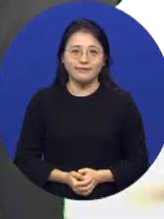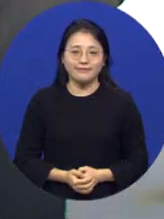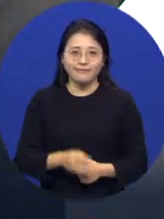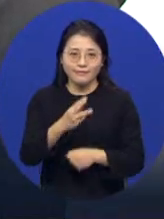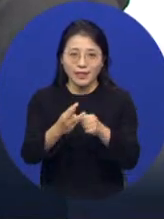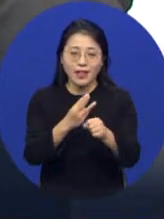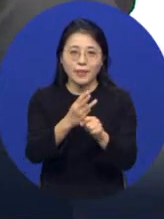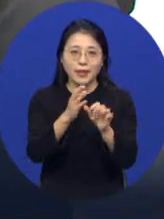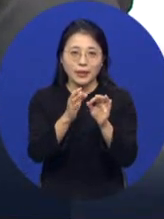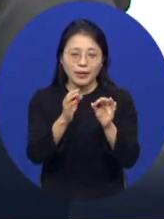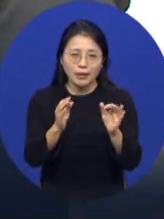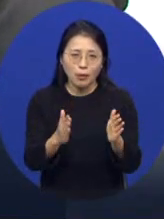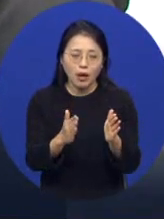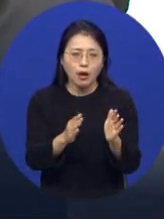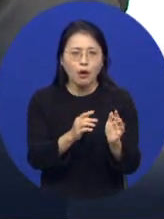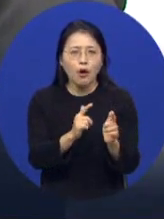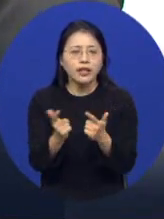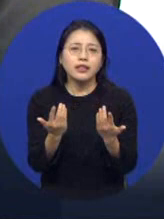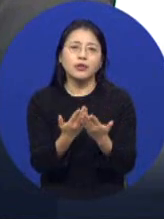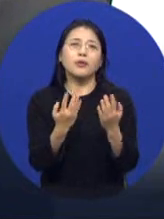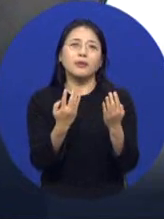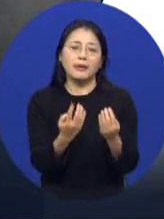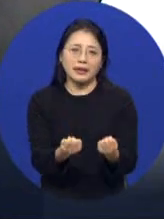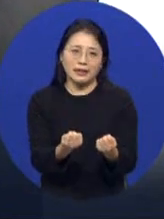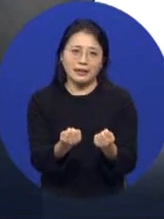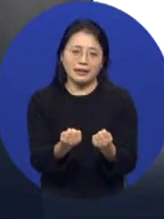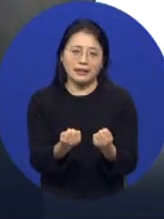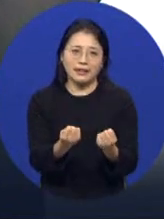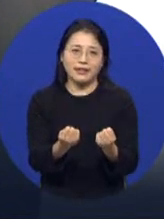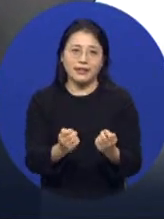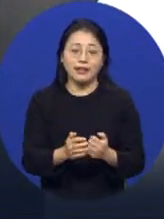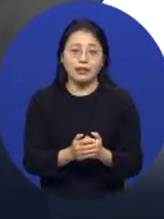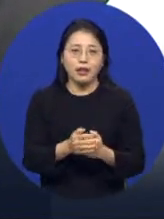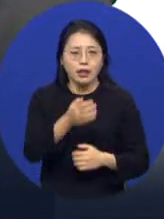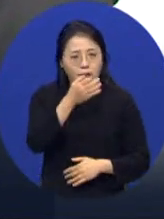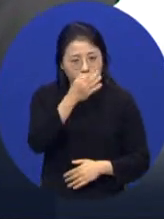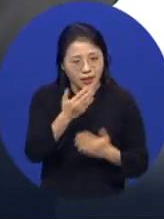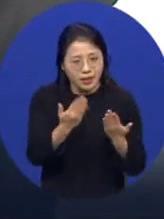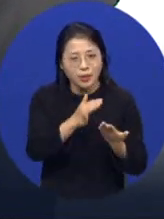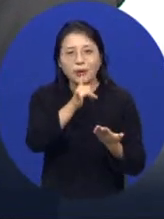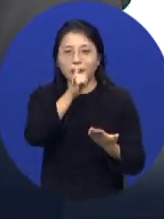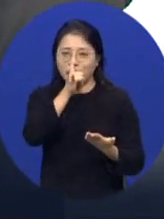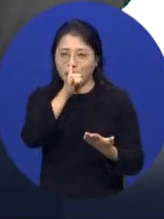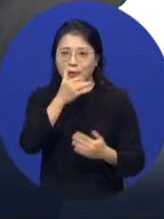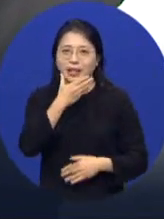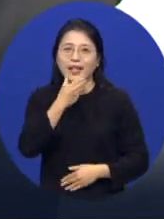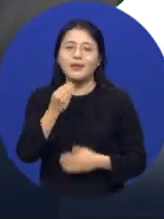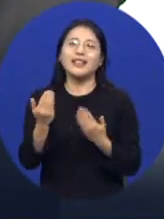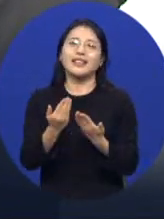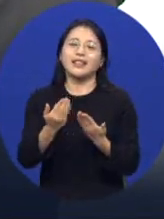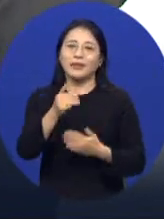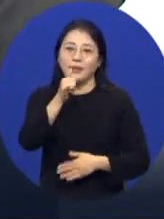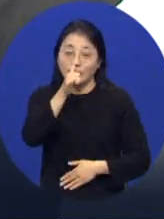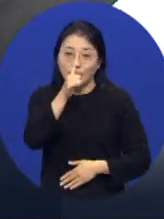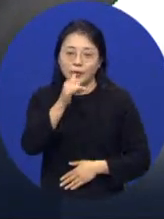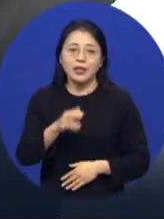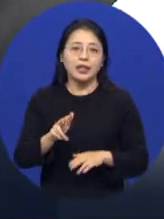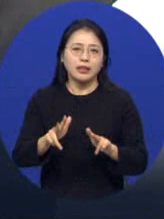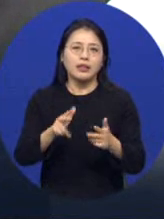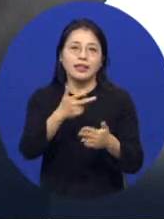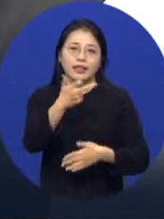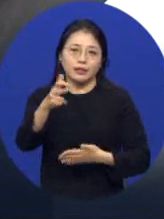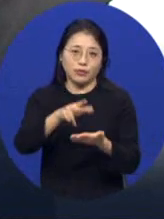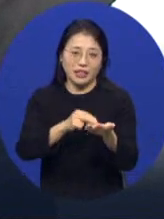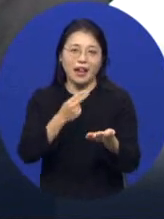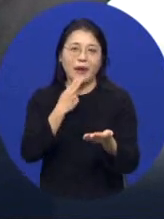3년 동안 이런저런 일이 많아서 좀 힘들기도 하고 행복한 일도 많았지만 그래도 무사히 졸업할 수 있게